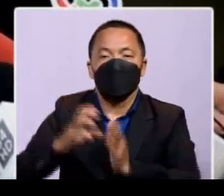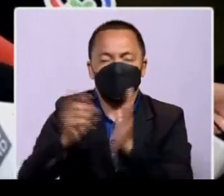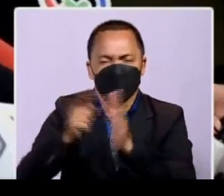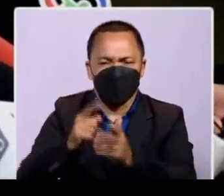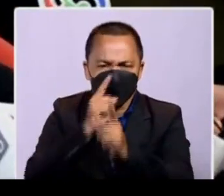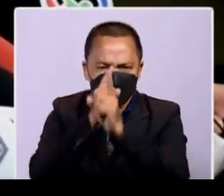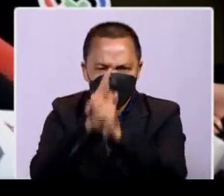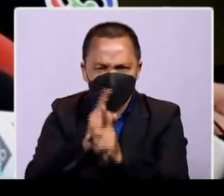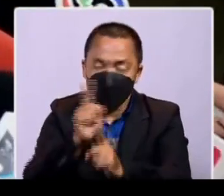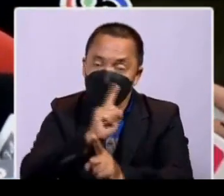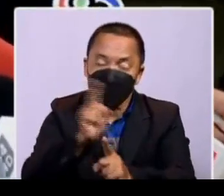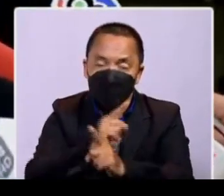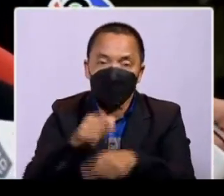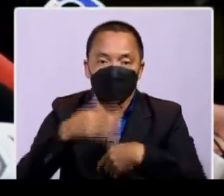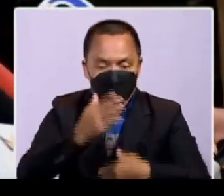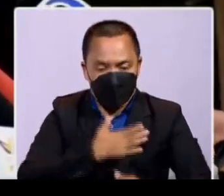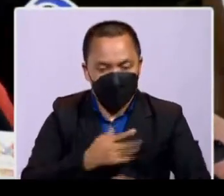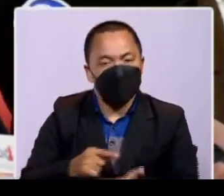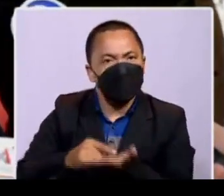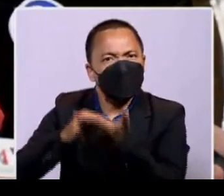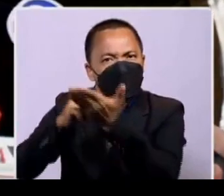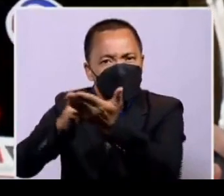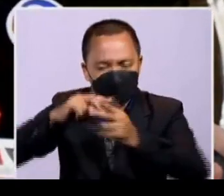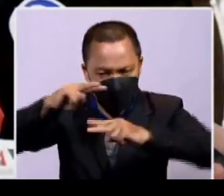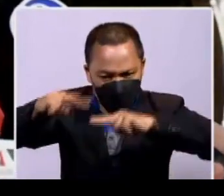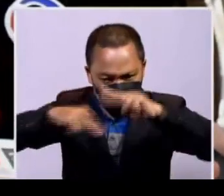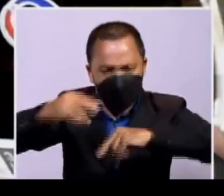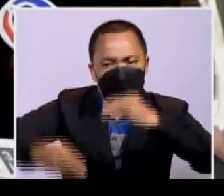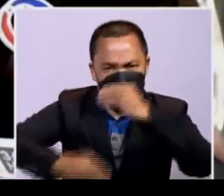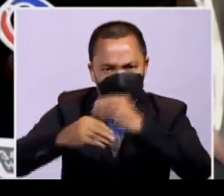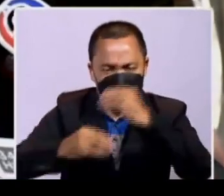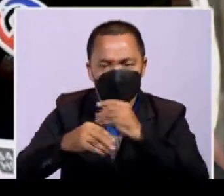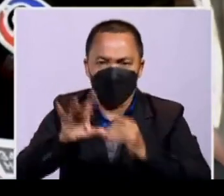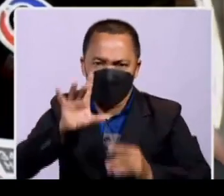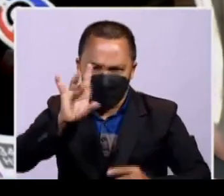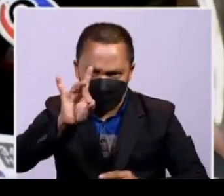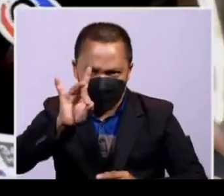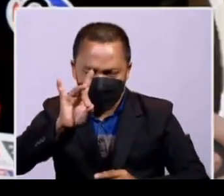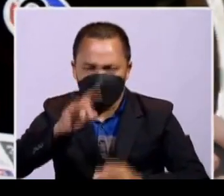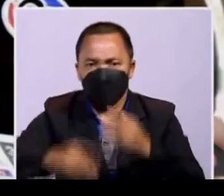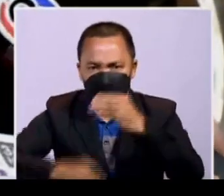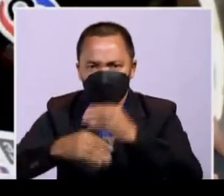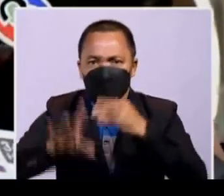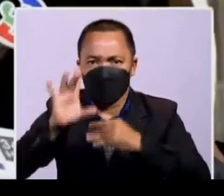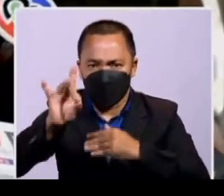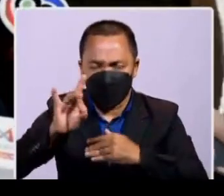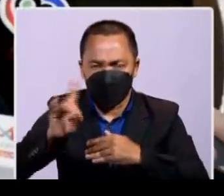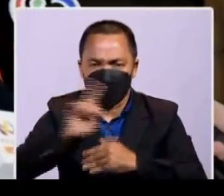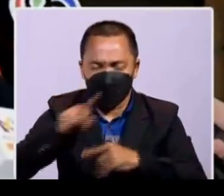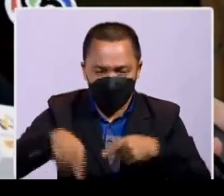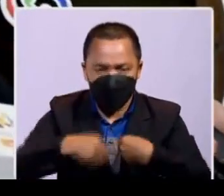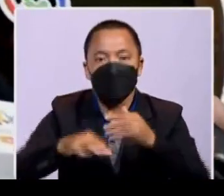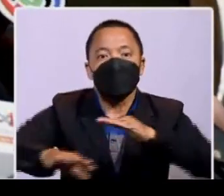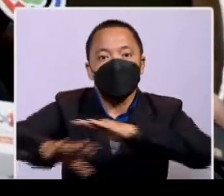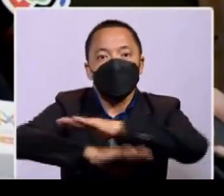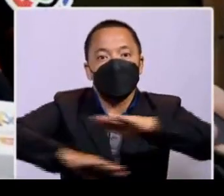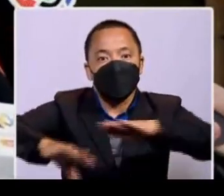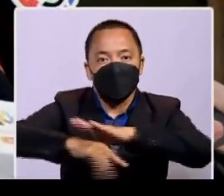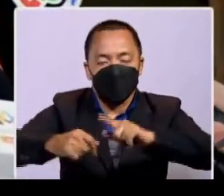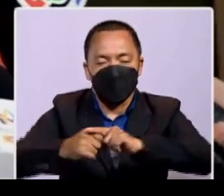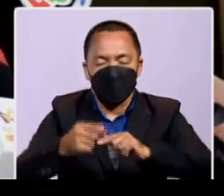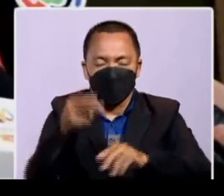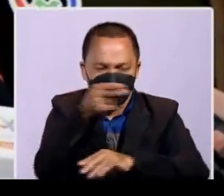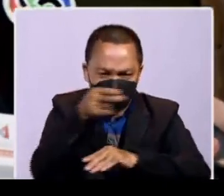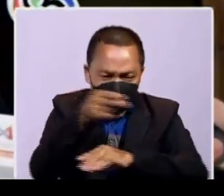ดตามความคืบหน้าในการที่ตนเองยื่นเรื่องให้ตรวจสอบเพิ่มเติมใน8ประเด็นต่ออัยการสูงสุดพร้อมกับนำหลักฐานวันนี้ก็คือเป็